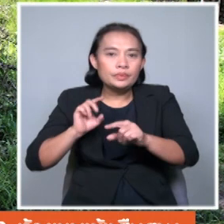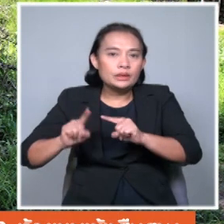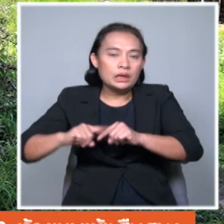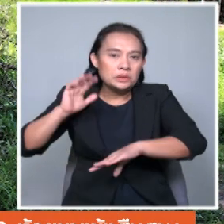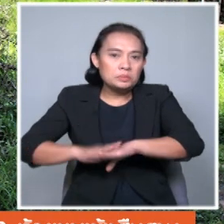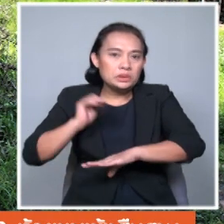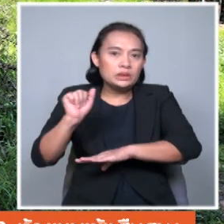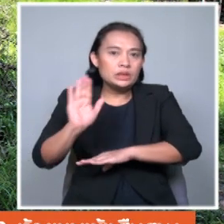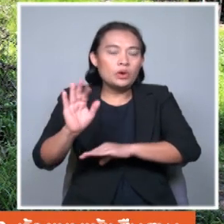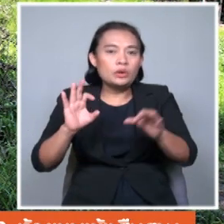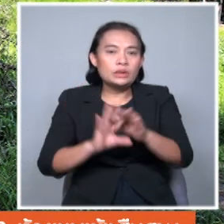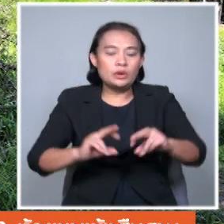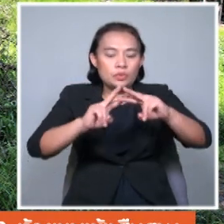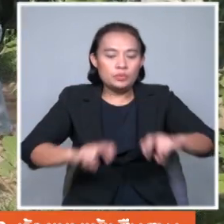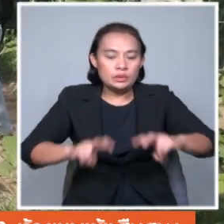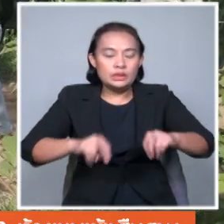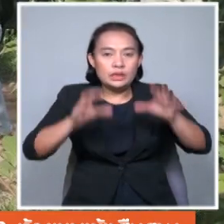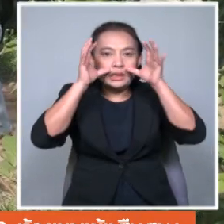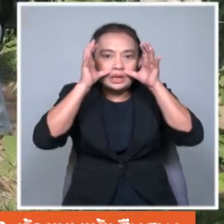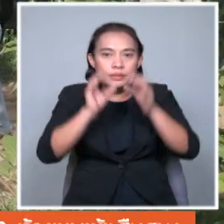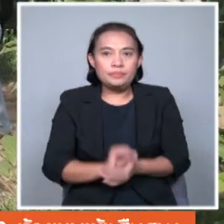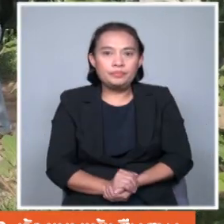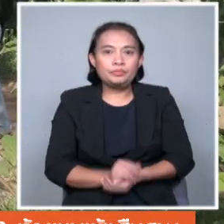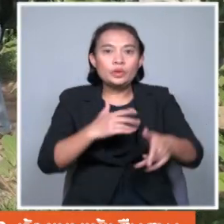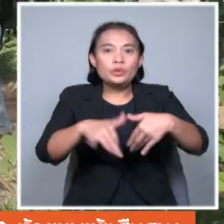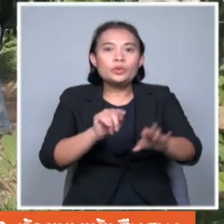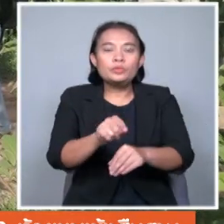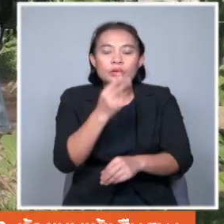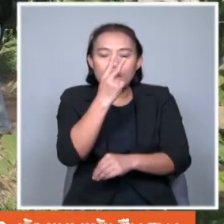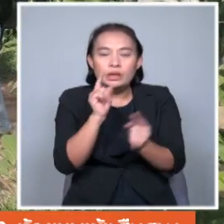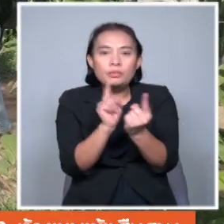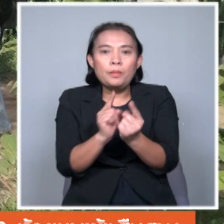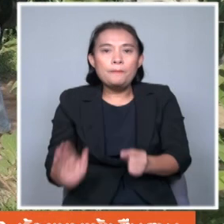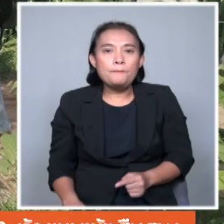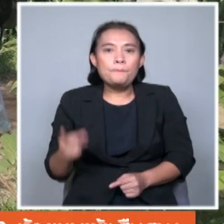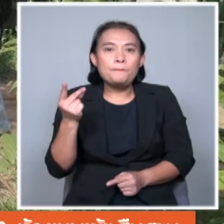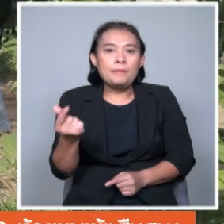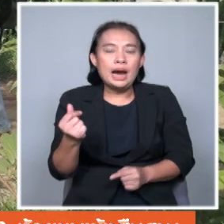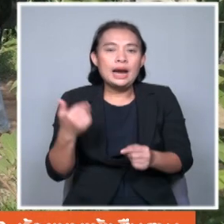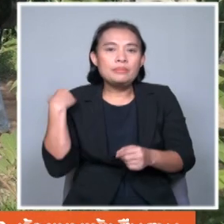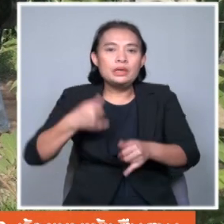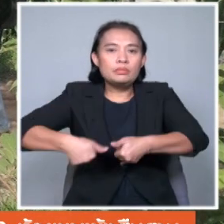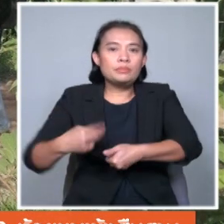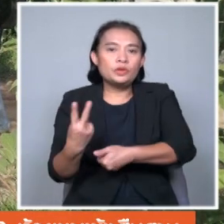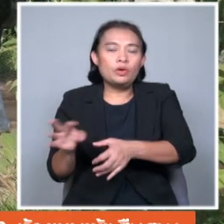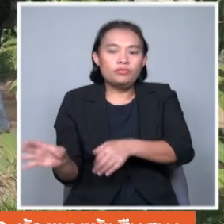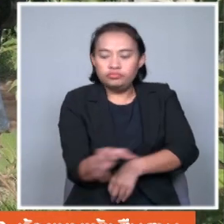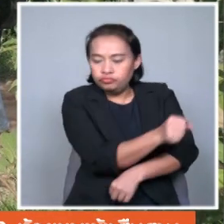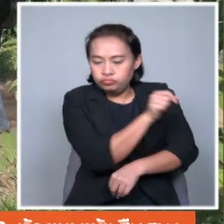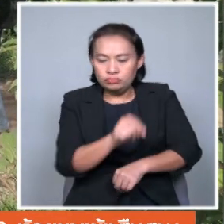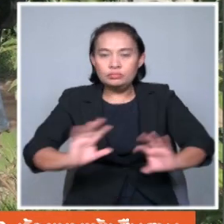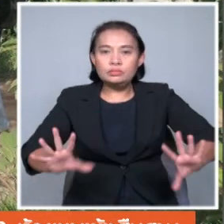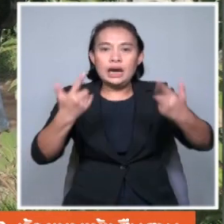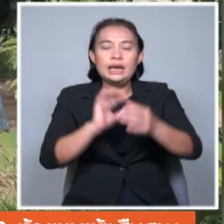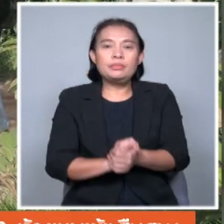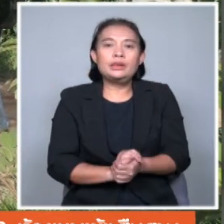หลักฐานสำคัญทั้งสุนัขของชาวบ้าน2ตัวที่มีร่องรอยถูกลากหายไปในไร่ข้าวโพดคืนวันที่8และ